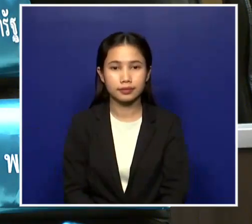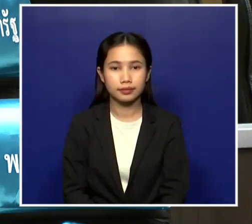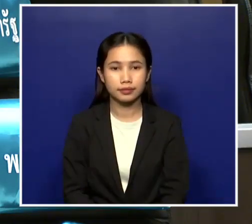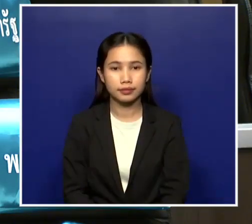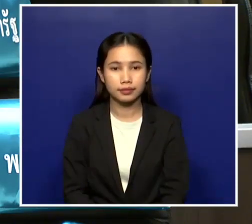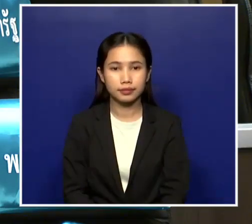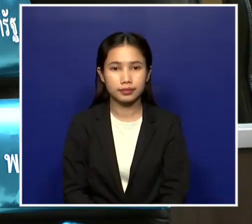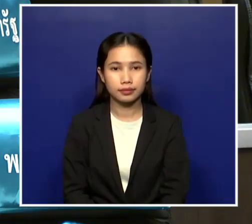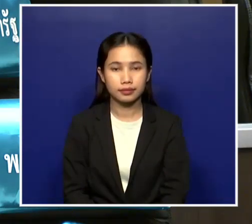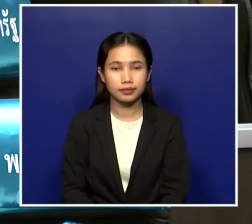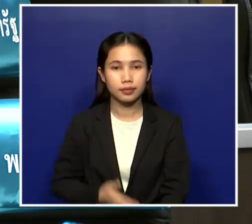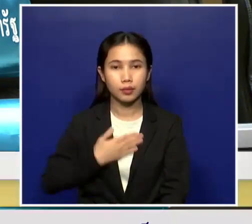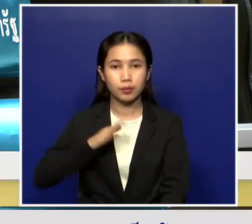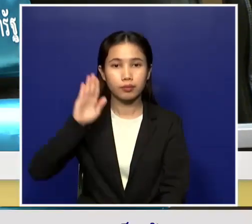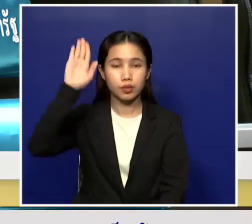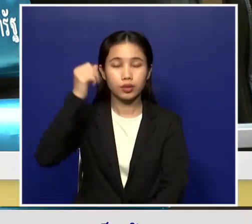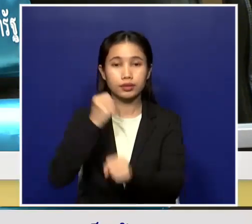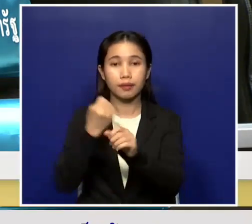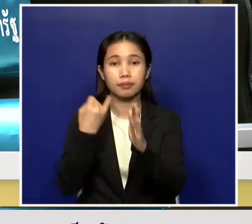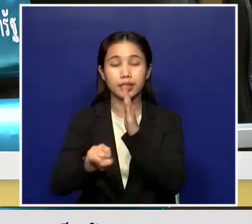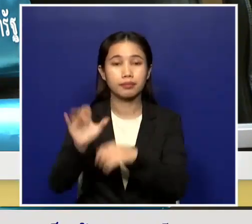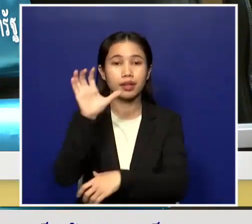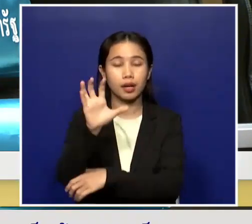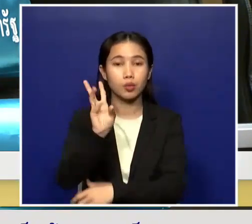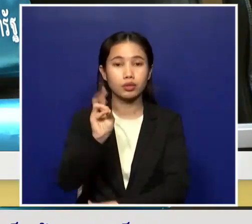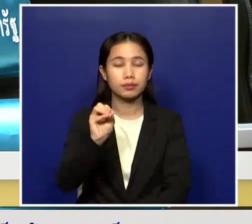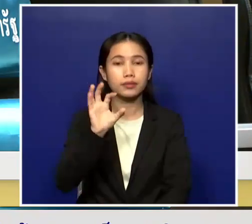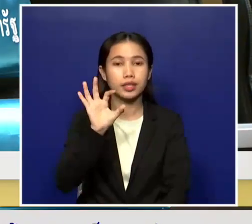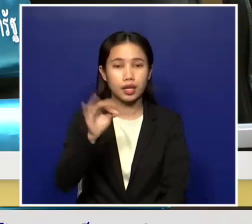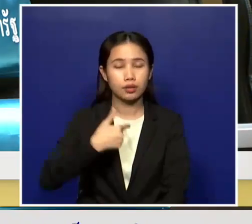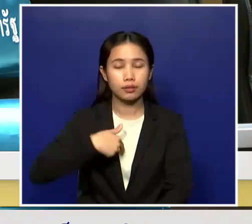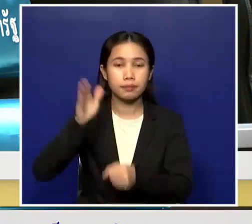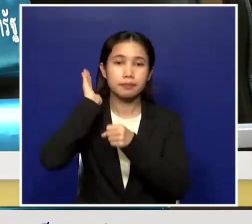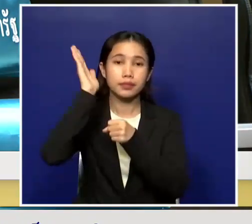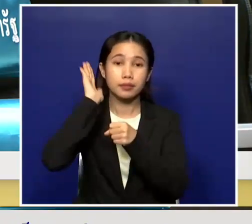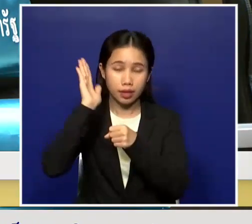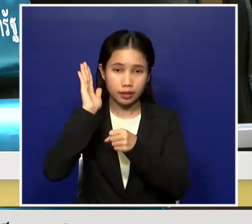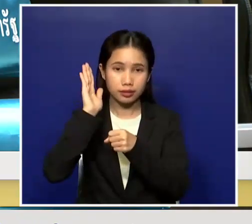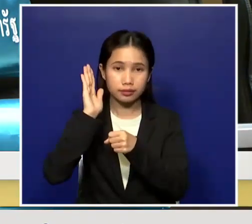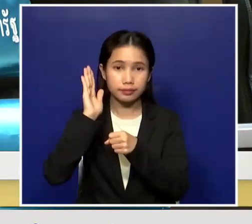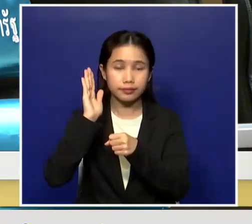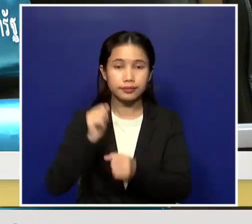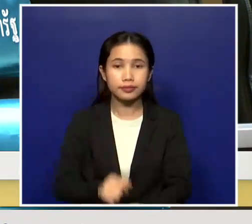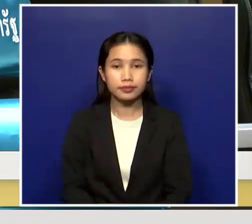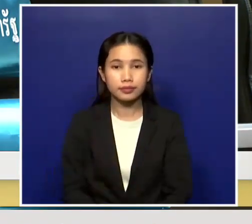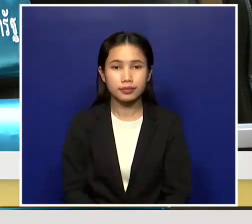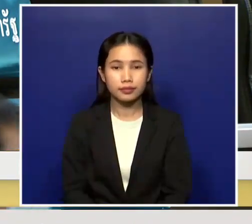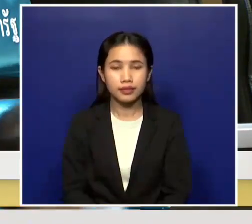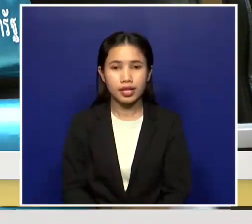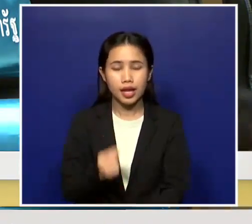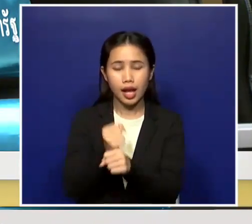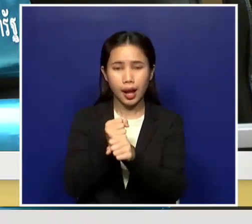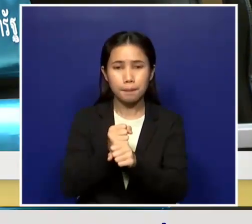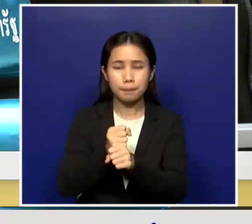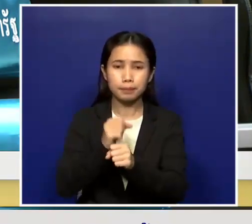วงผู้อภิปรายครับทำผิดข้อบังคับ69ครับท่านอภิปรายกำบังใส่ร้ายป้ายสีนะครับที่บอกว่าจะยัดเยียด